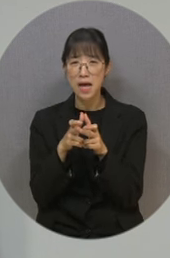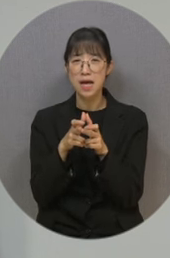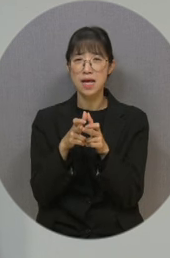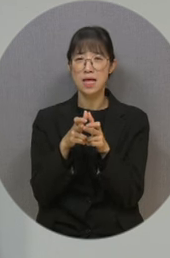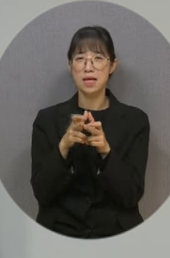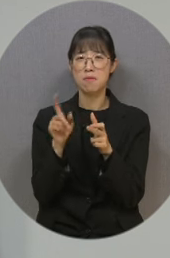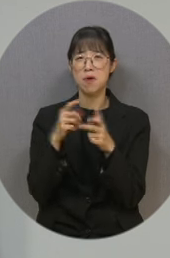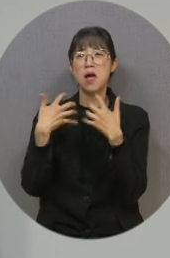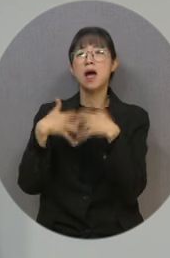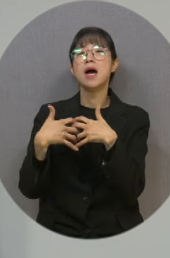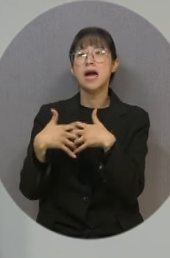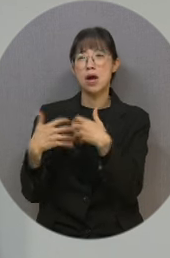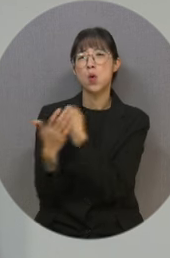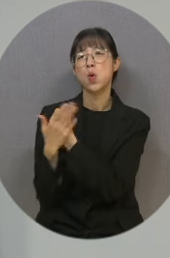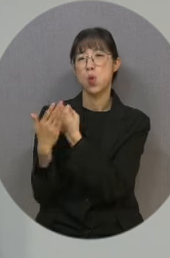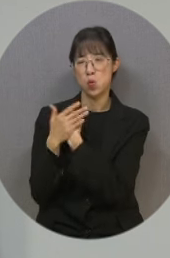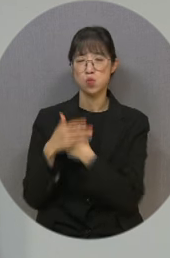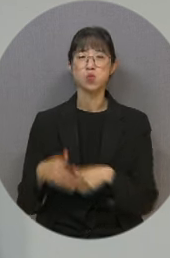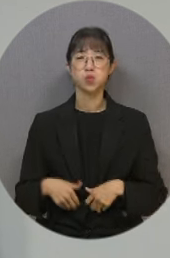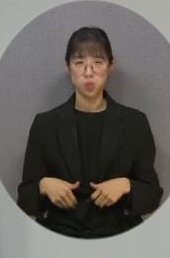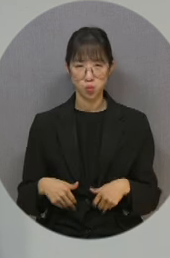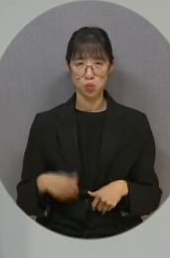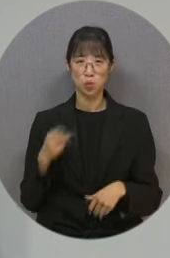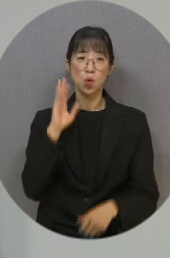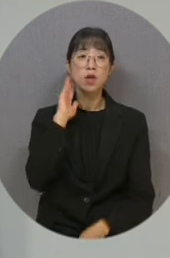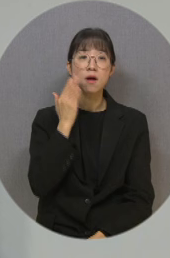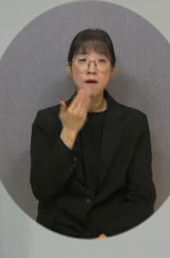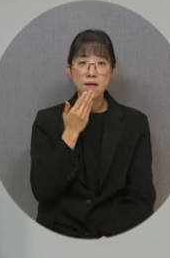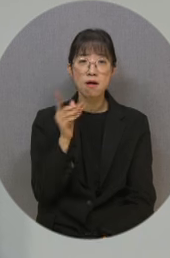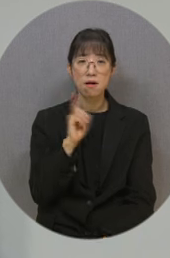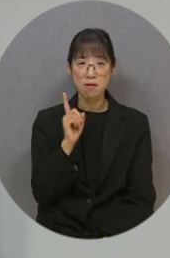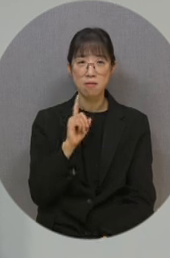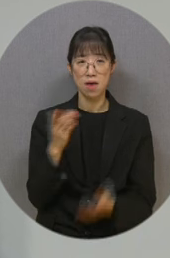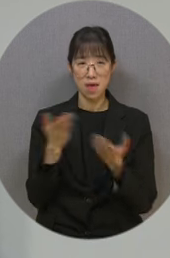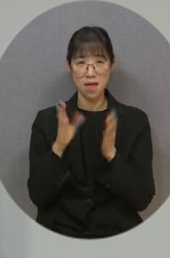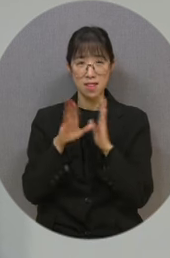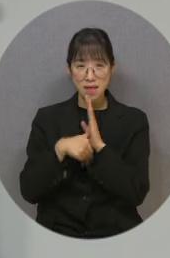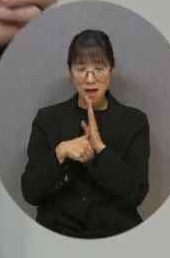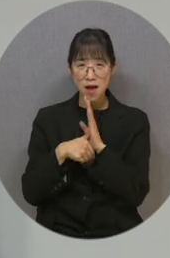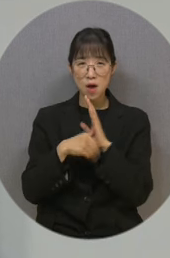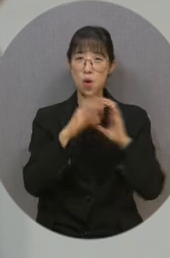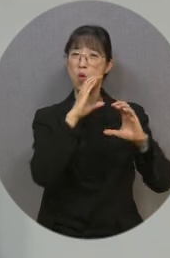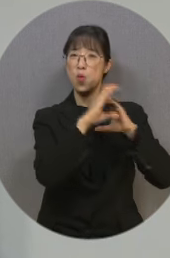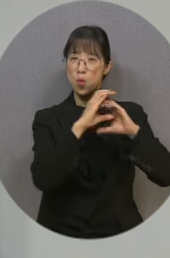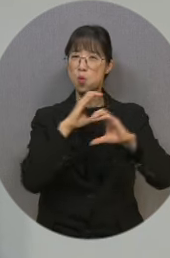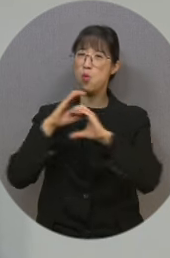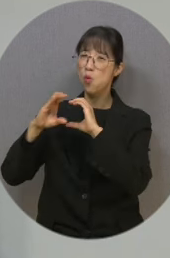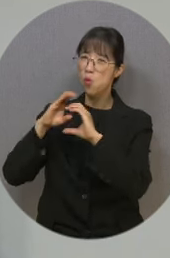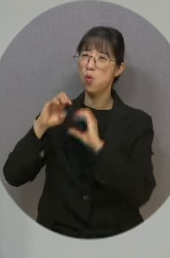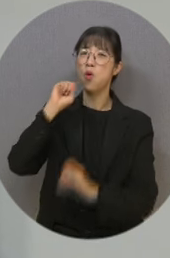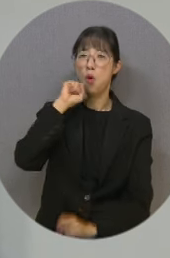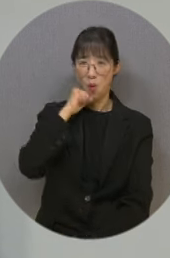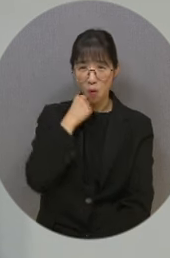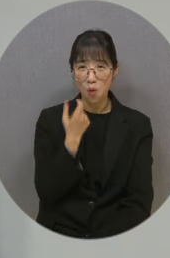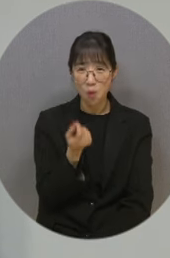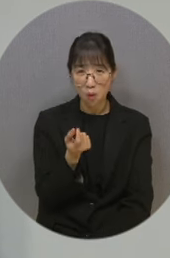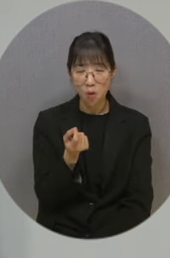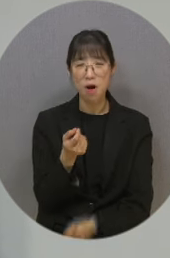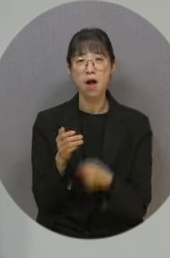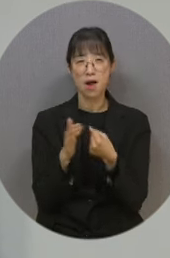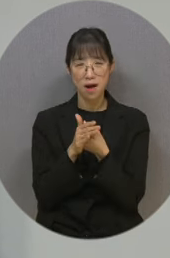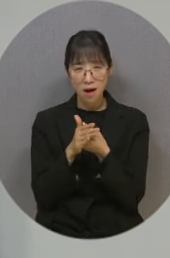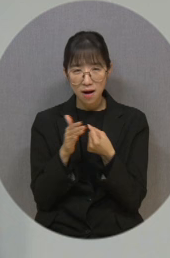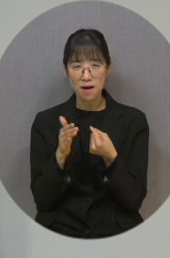이제 여러 가지 광학 기구라 그가 또 청각적인 같은 경우는 일을 하데 있어서 다른 사람과의 그런 소통이 안 될 때가 있잖아요 그래서